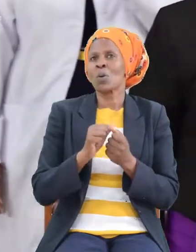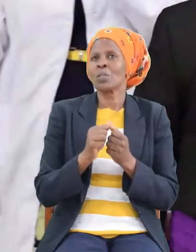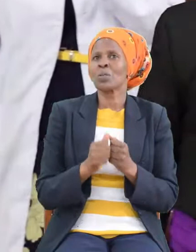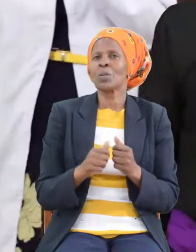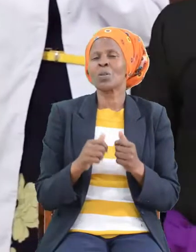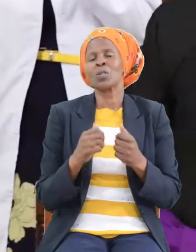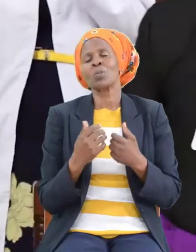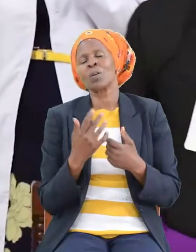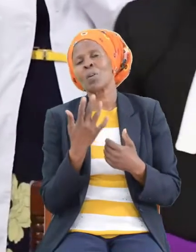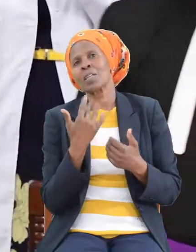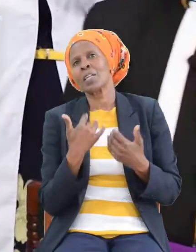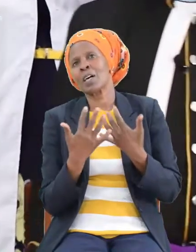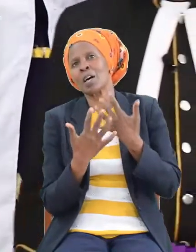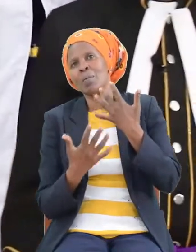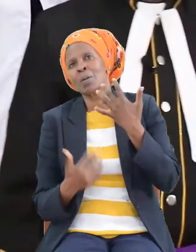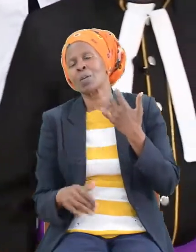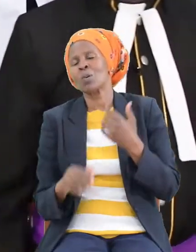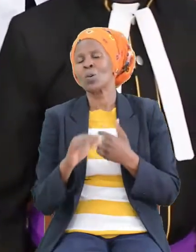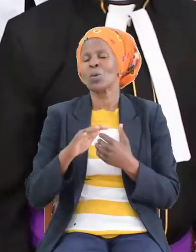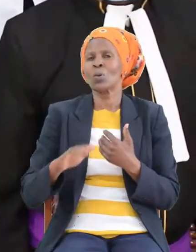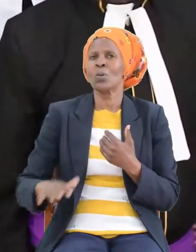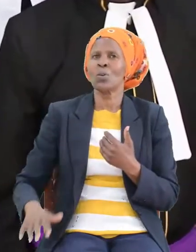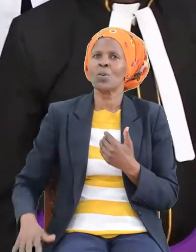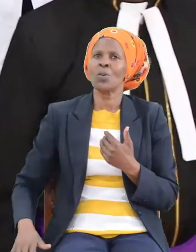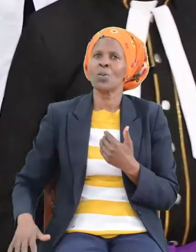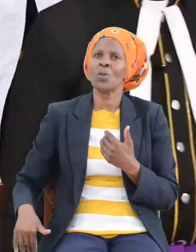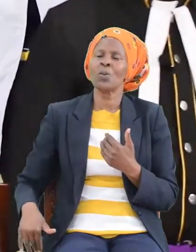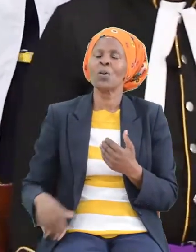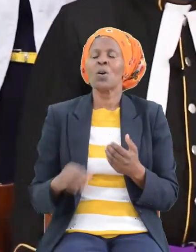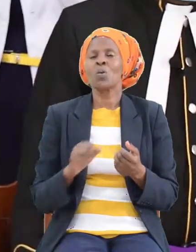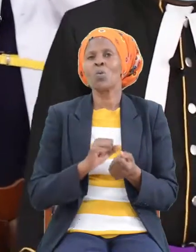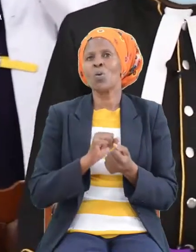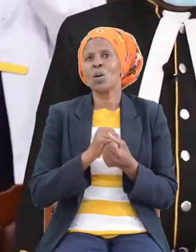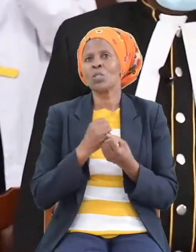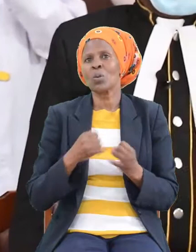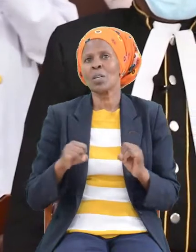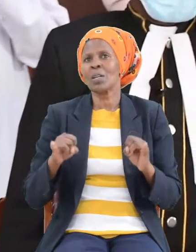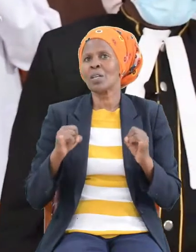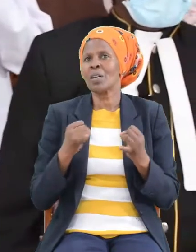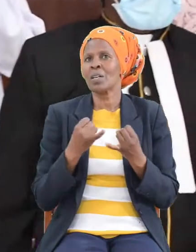Kwa damu ya kondoo